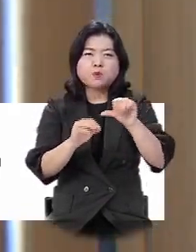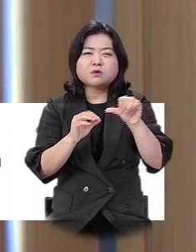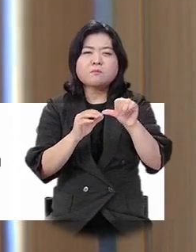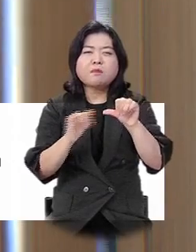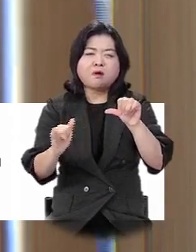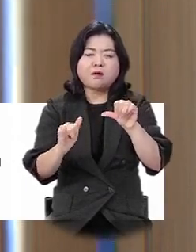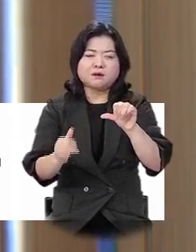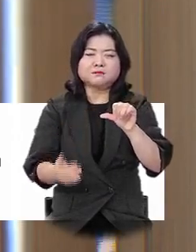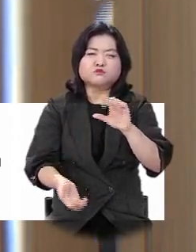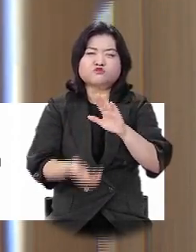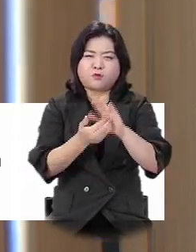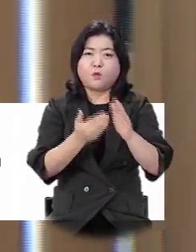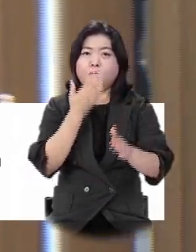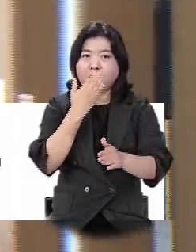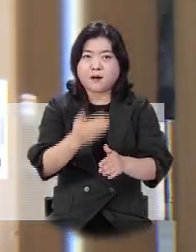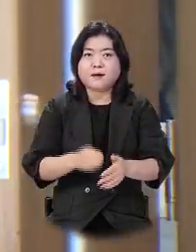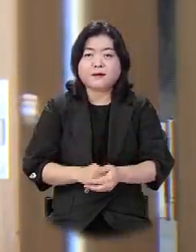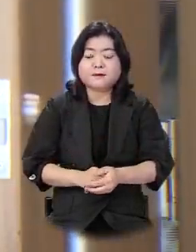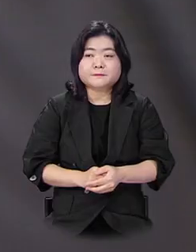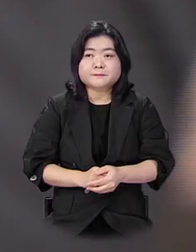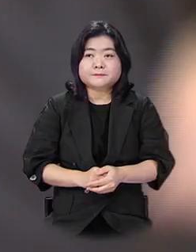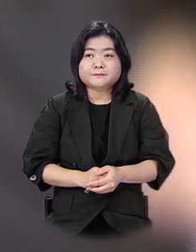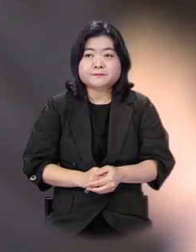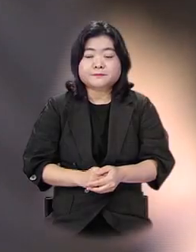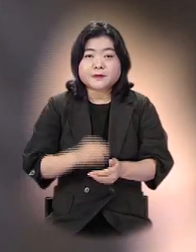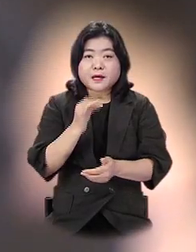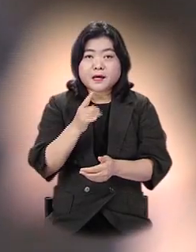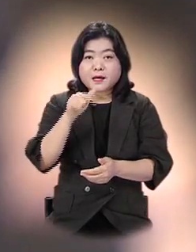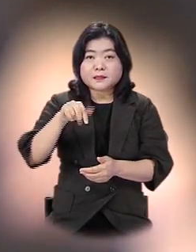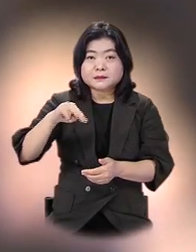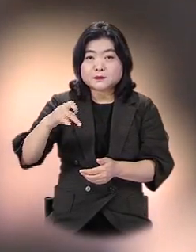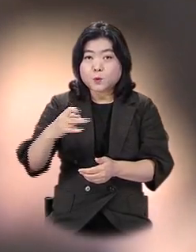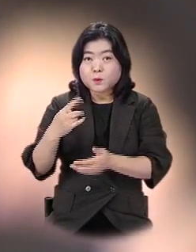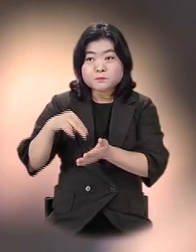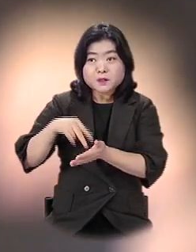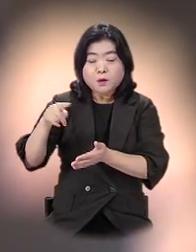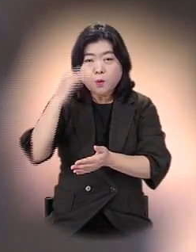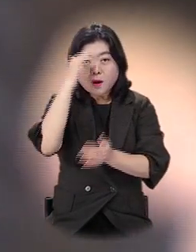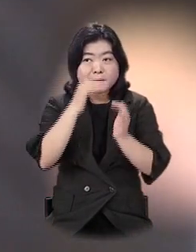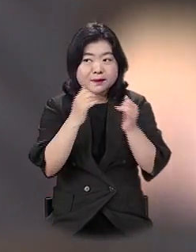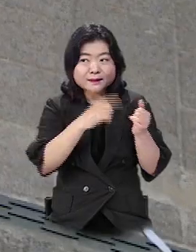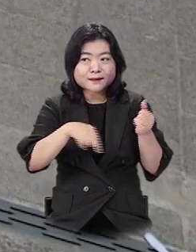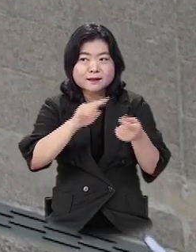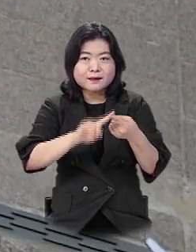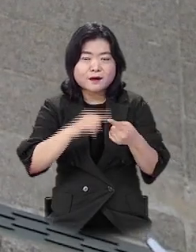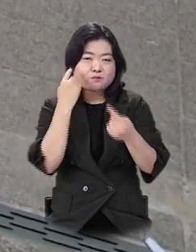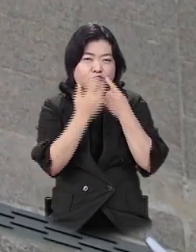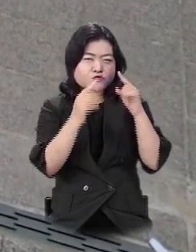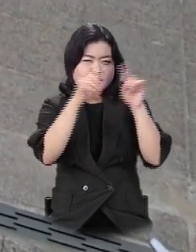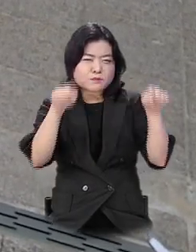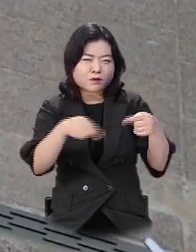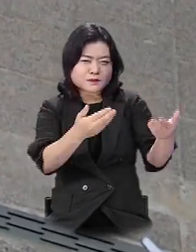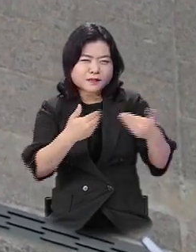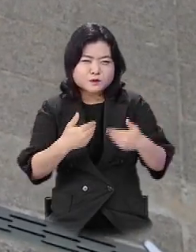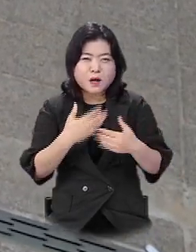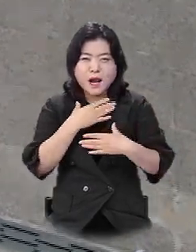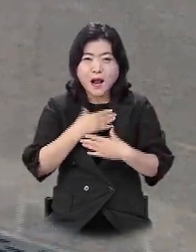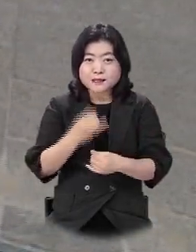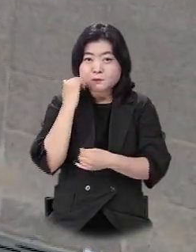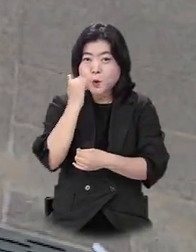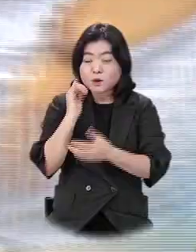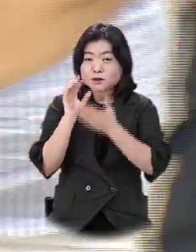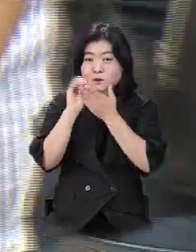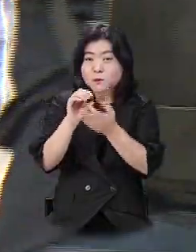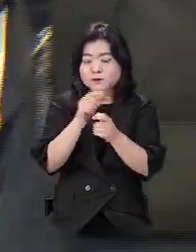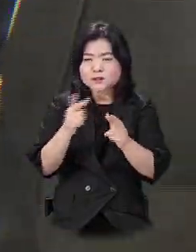관람객이 입장할 수 있습니다. 엑스코 측은 관람객들에게 문진표 제출과 안심콜 등록 등